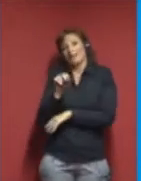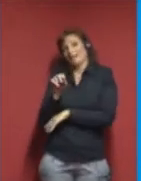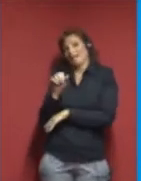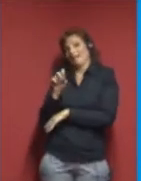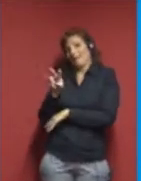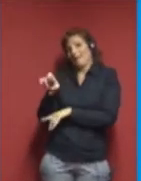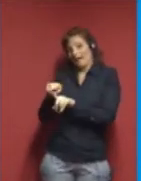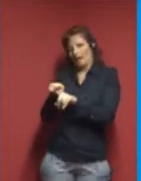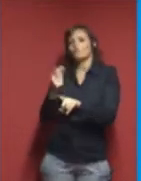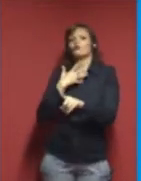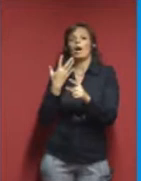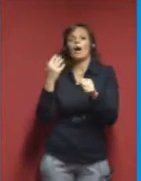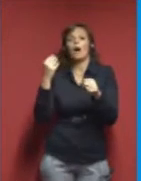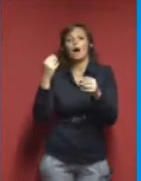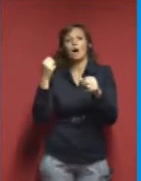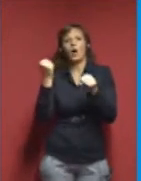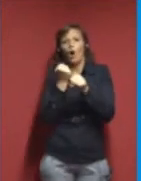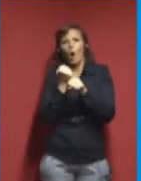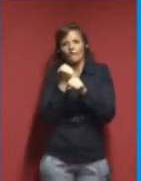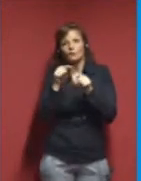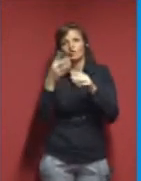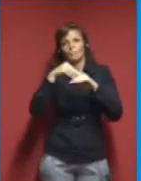ha un'officina, un laboratorio dove